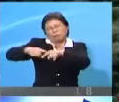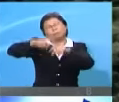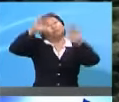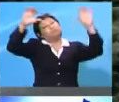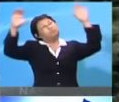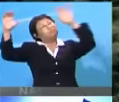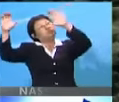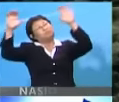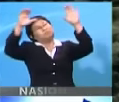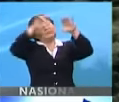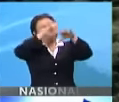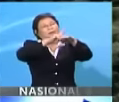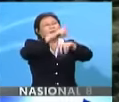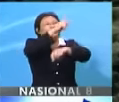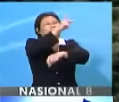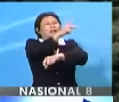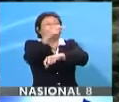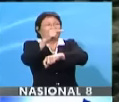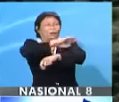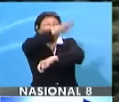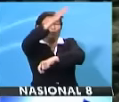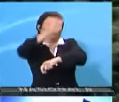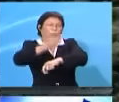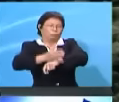cuaca di Gunung Kinabalu.